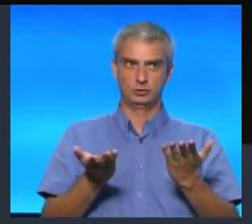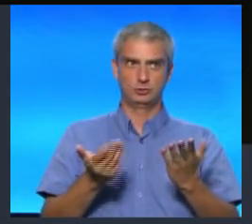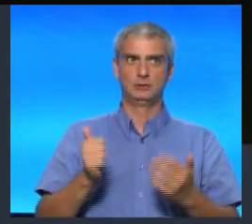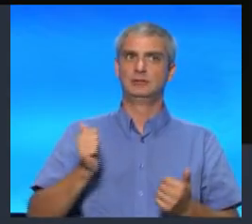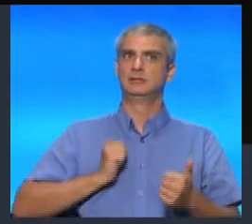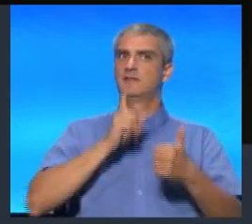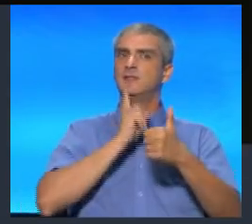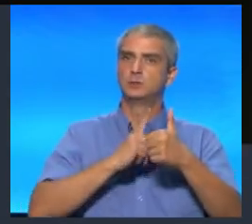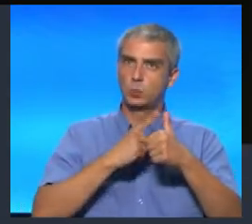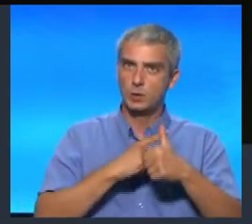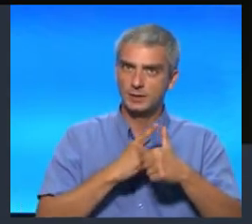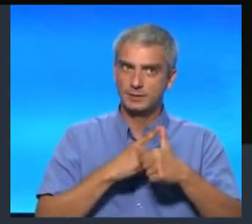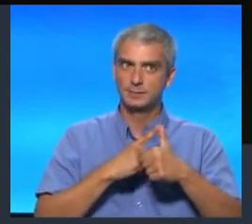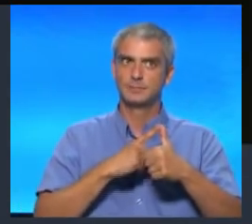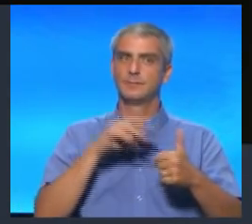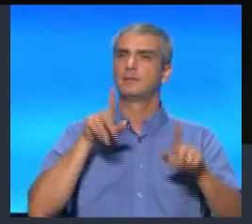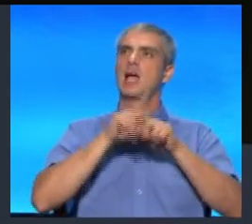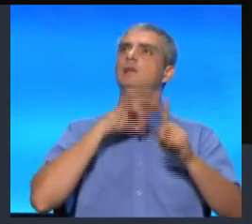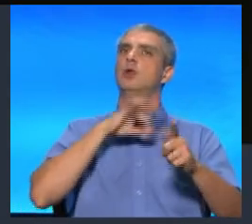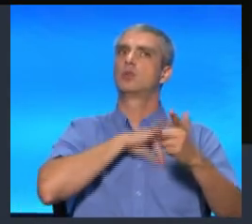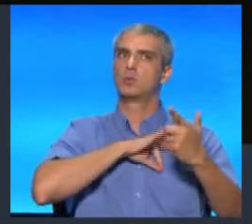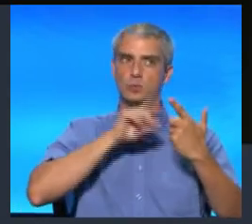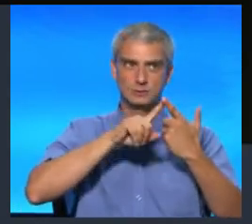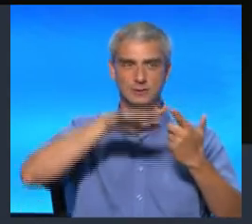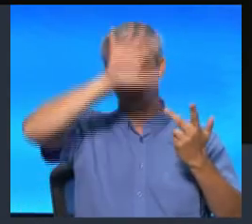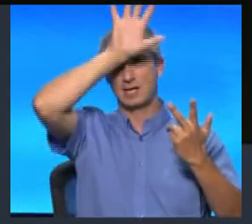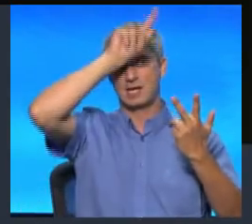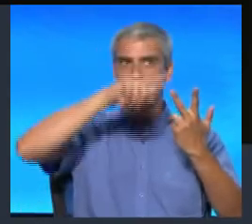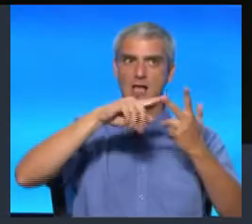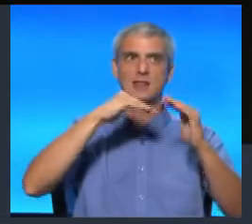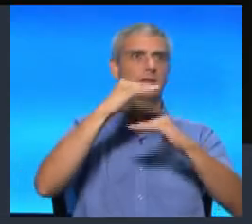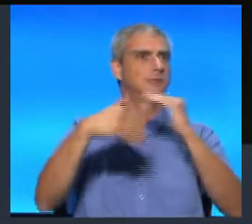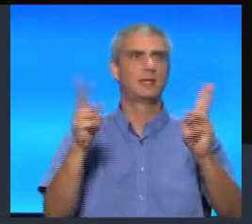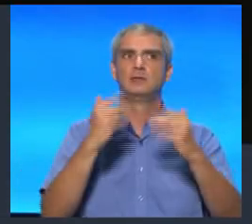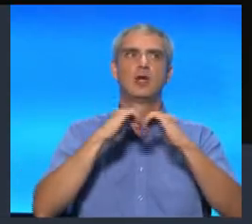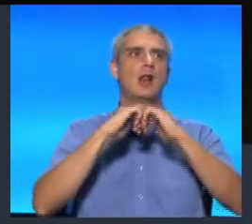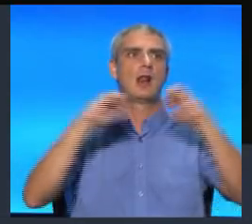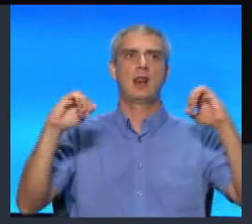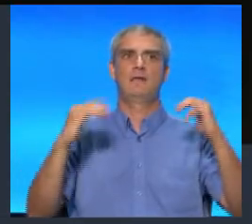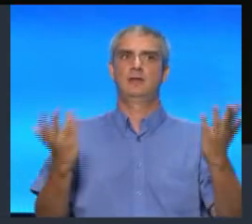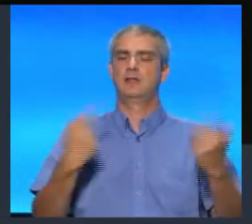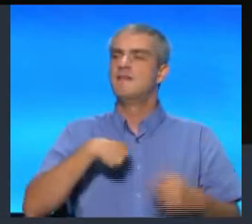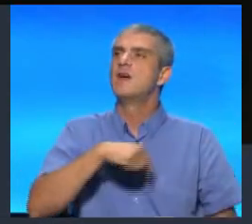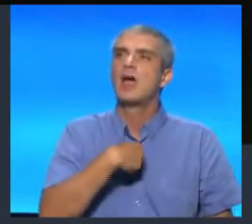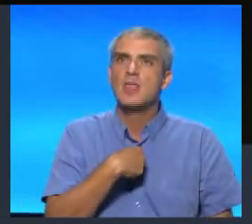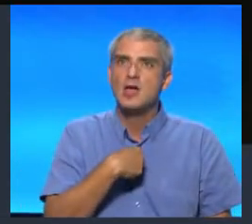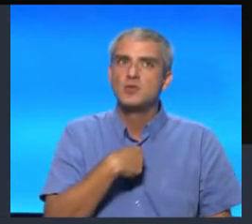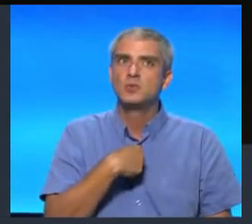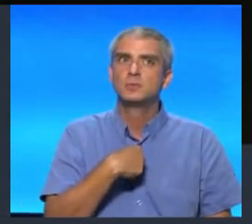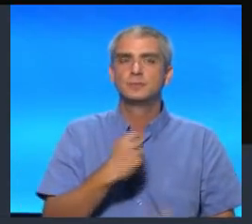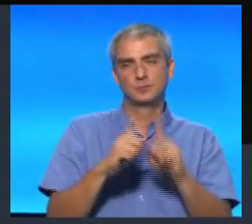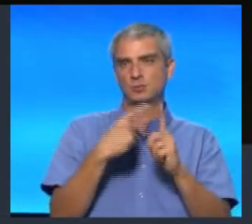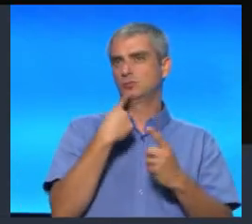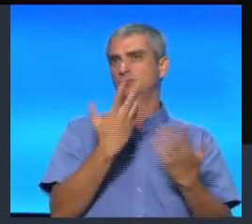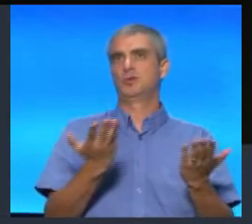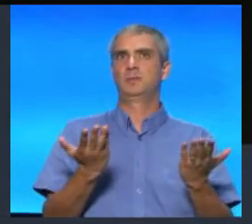السوري واخواننا الروس والايرانيين وحزب الله هو جزء لا يتجزا ونحن كما